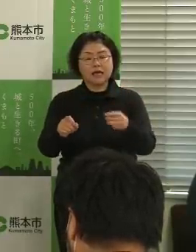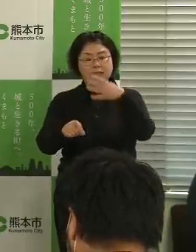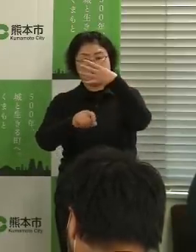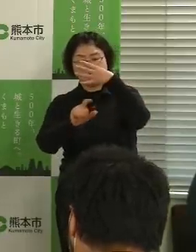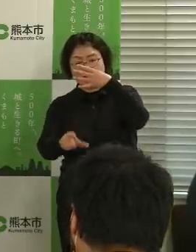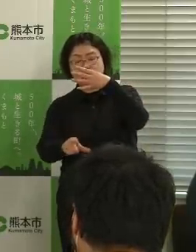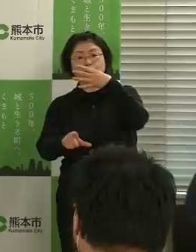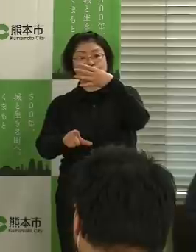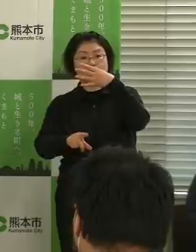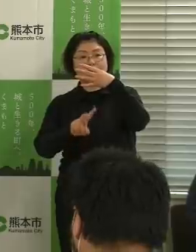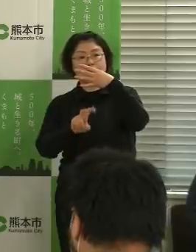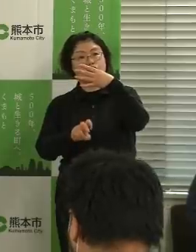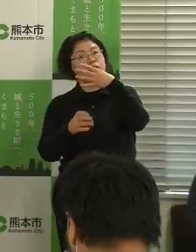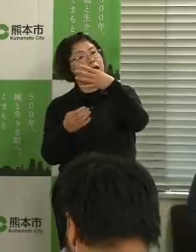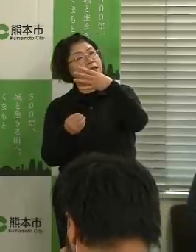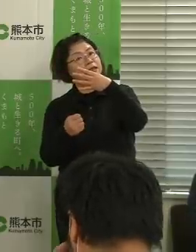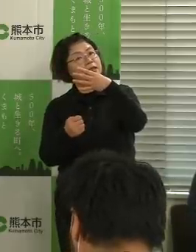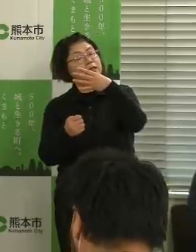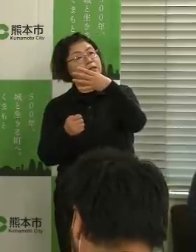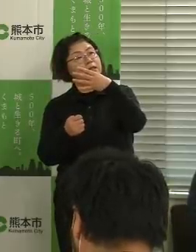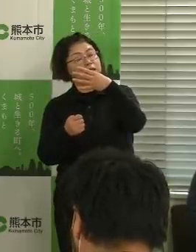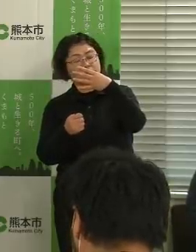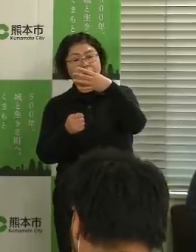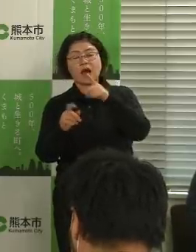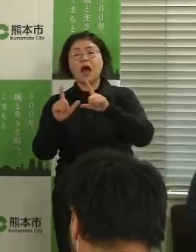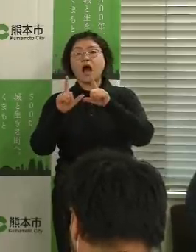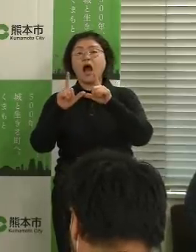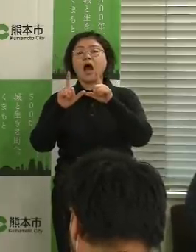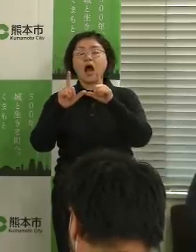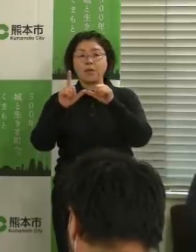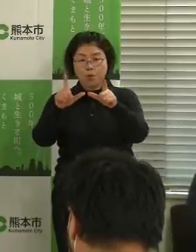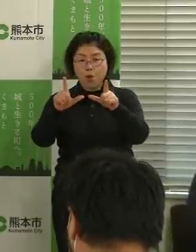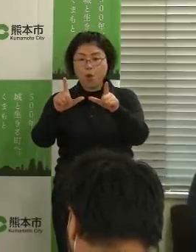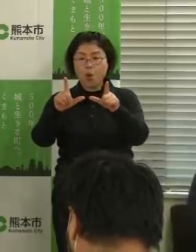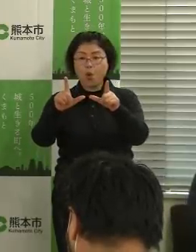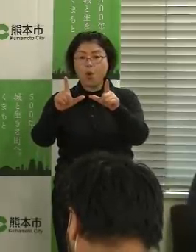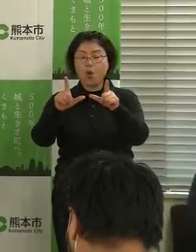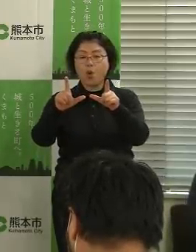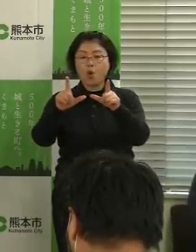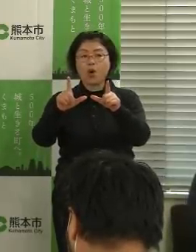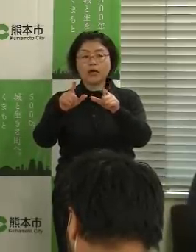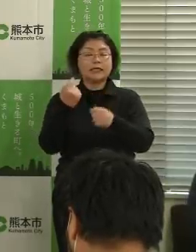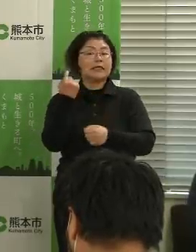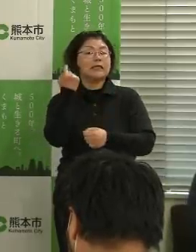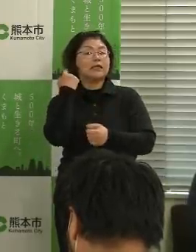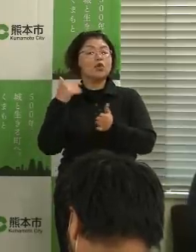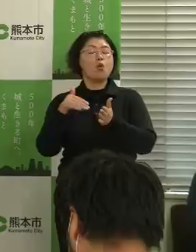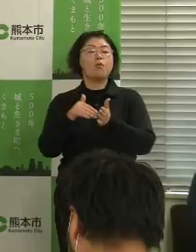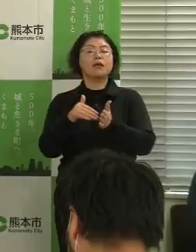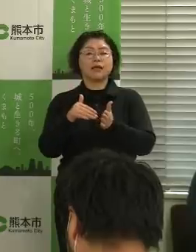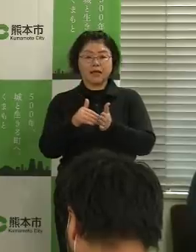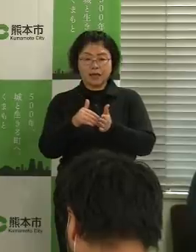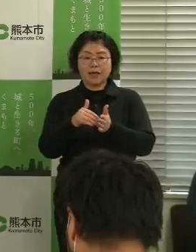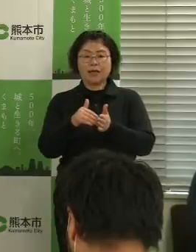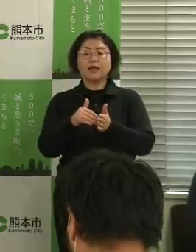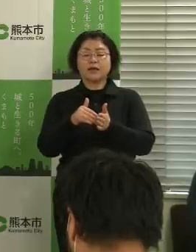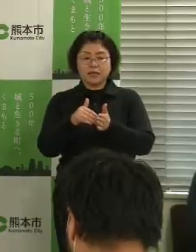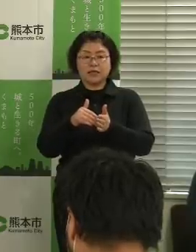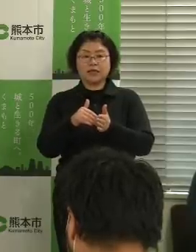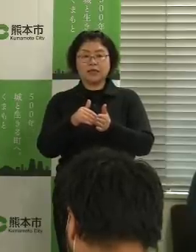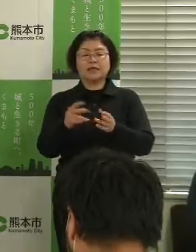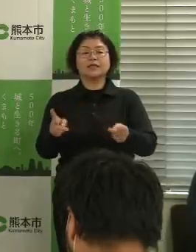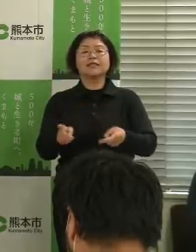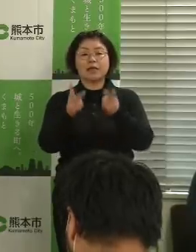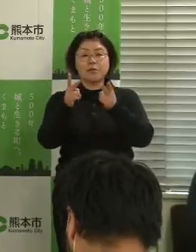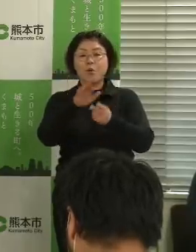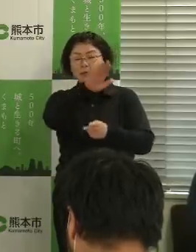22日発表のものでありますので、昨日までのにお